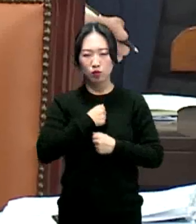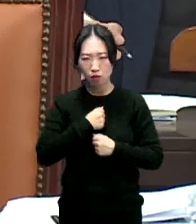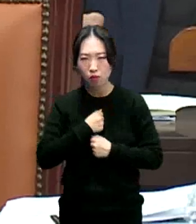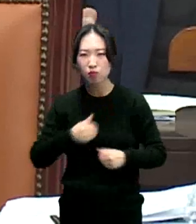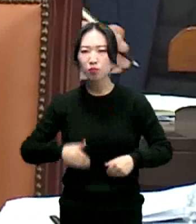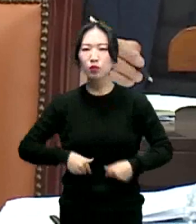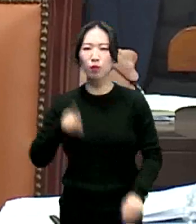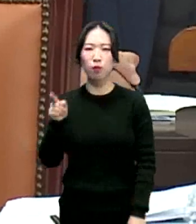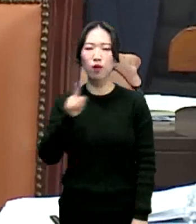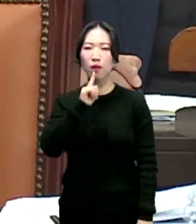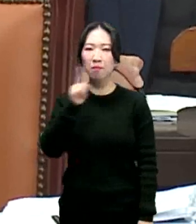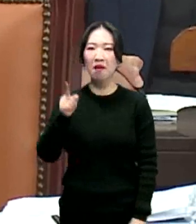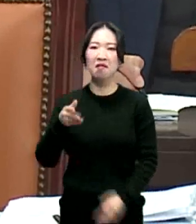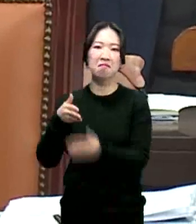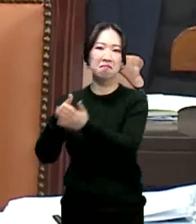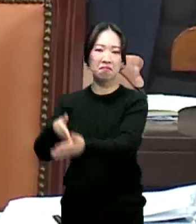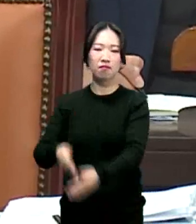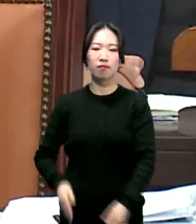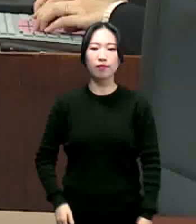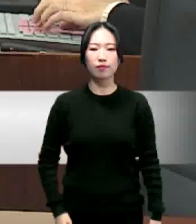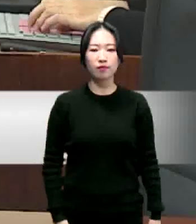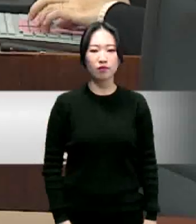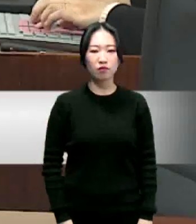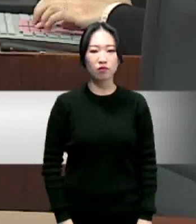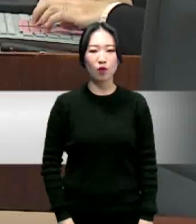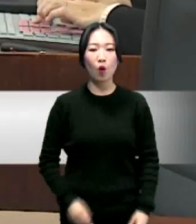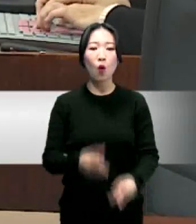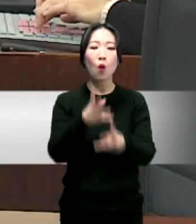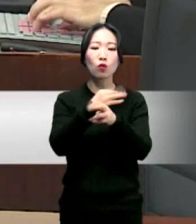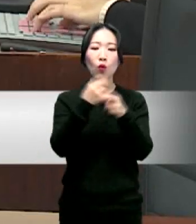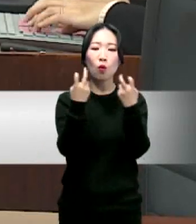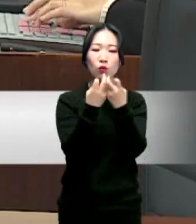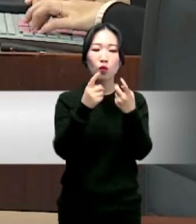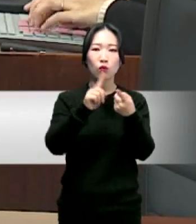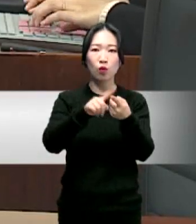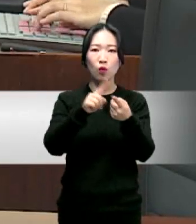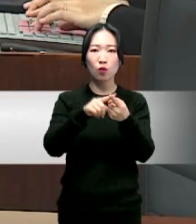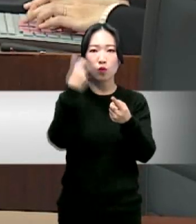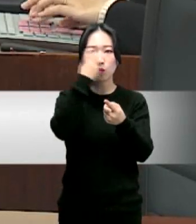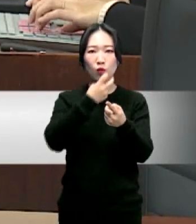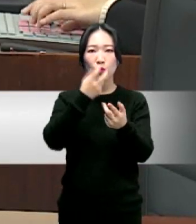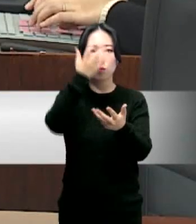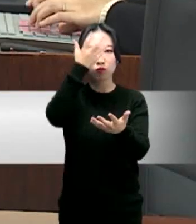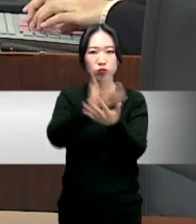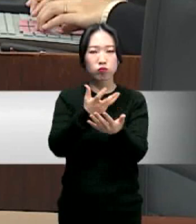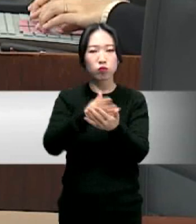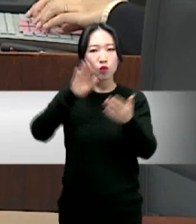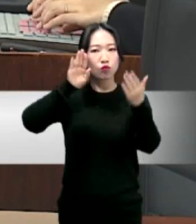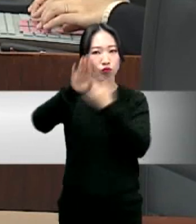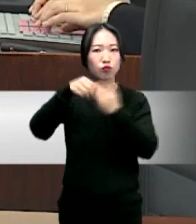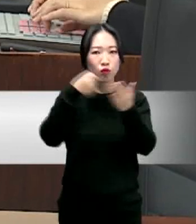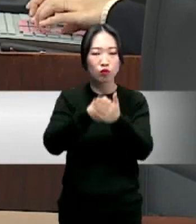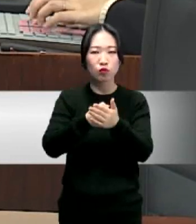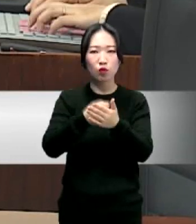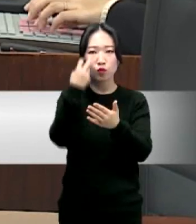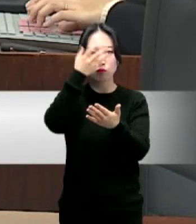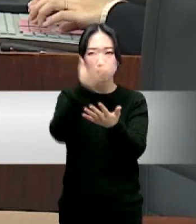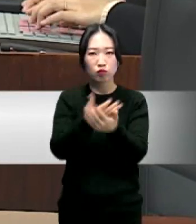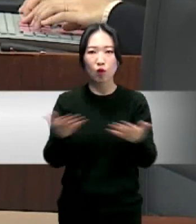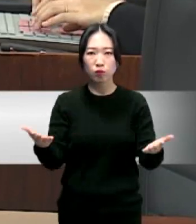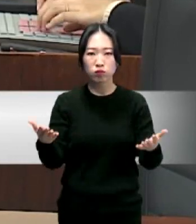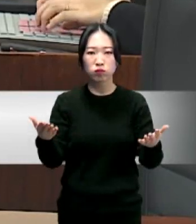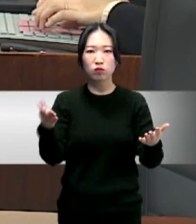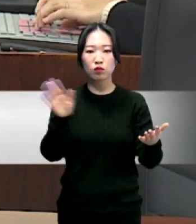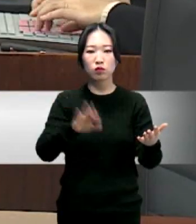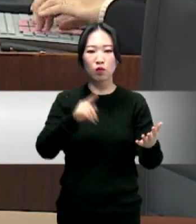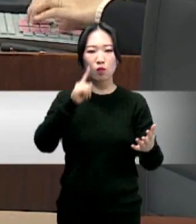한다는 지적도 제기됐습니다. 그러면 언제 어떻게 될 것인가? 용역이 나온 다음에 이야기를 해야지. 용역도 나오지도 않은데 지금